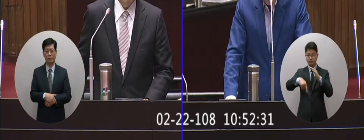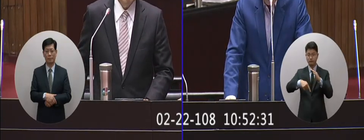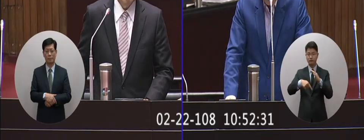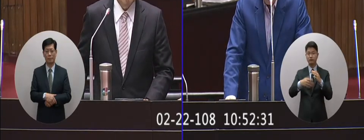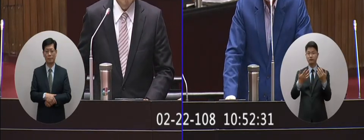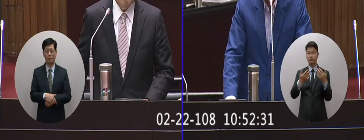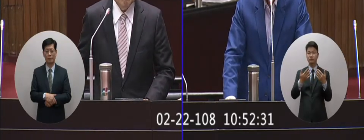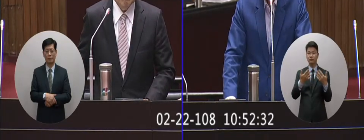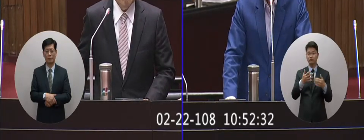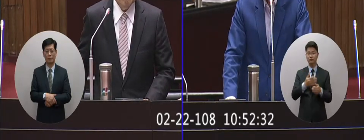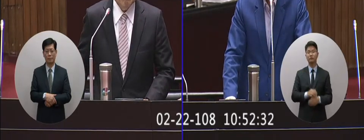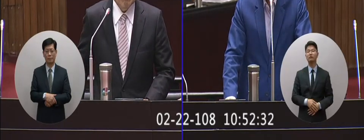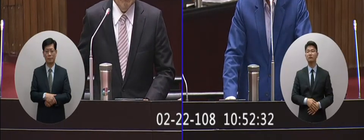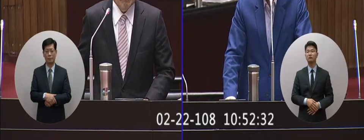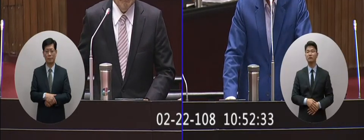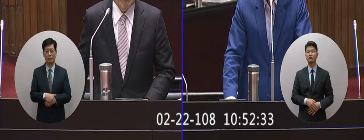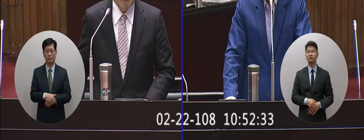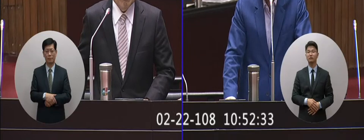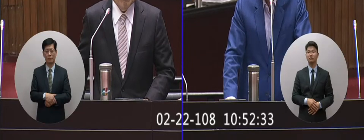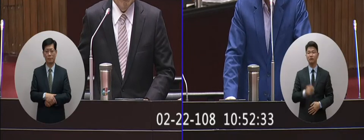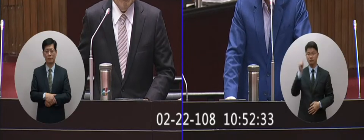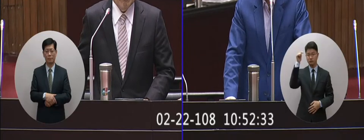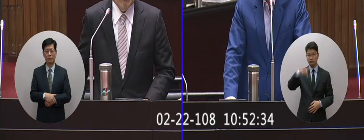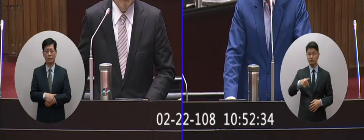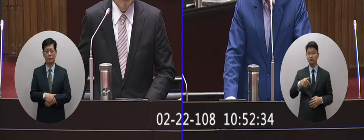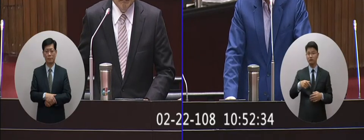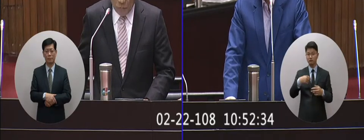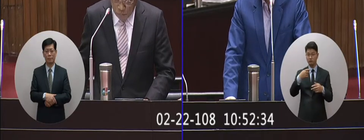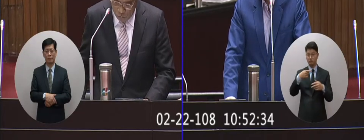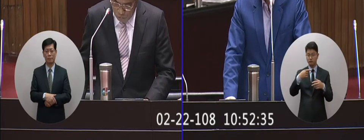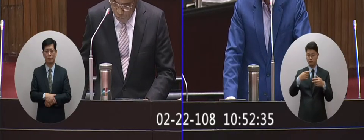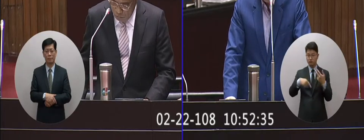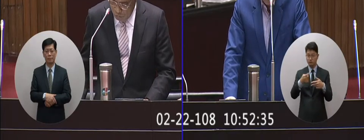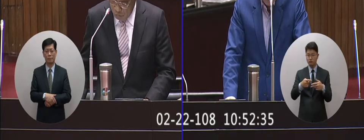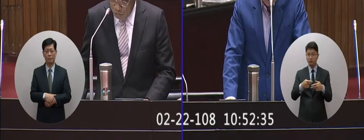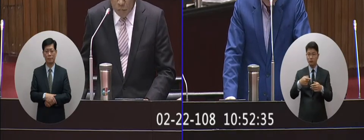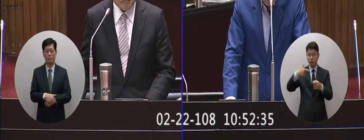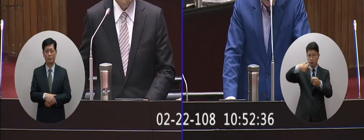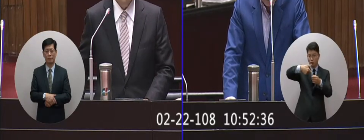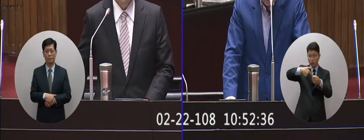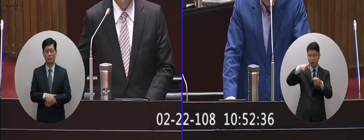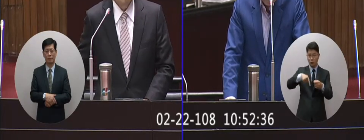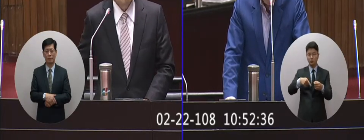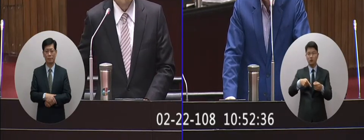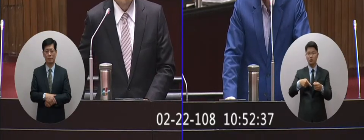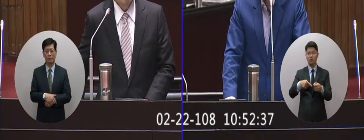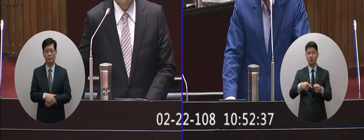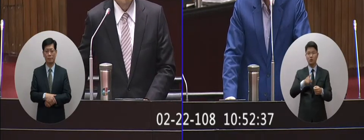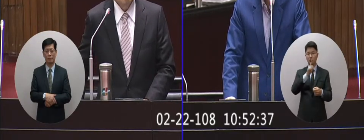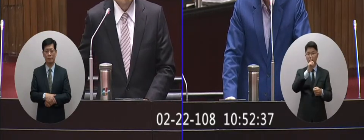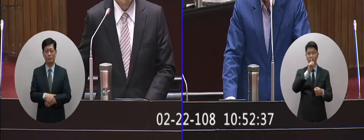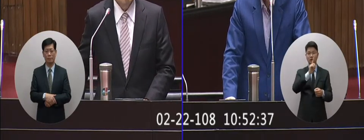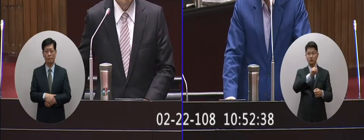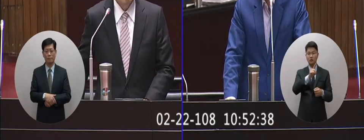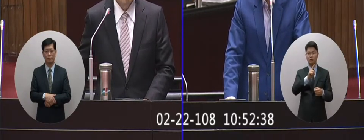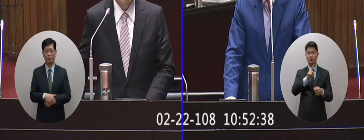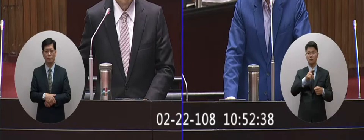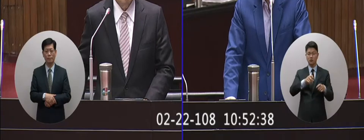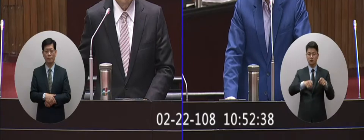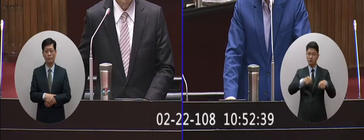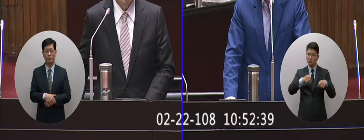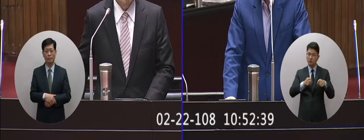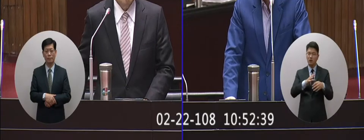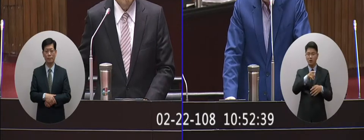在说，下个礼拜的汽油价格会增，每一公升会增加